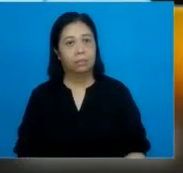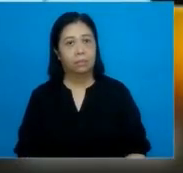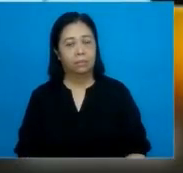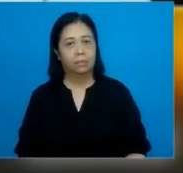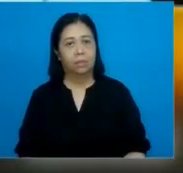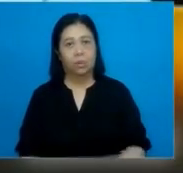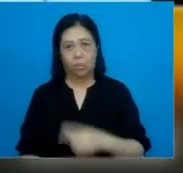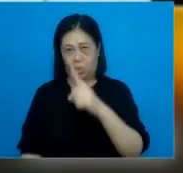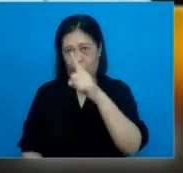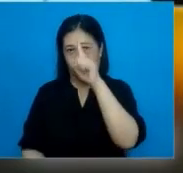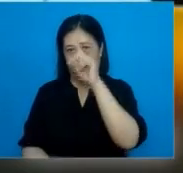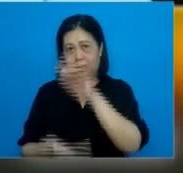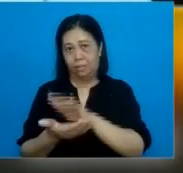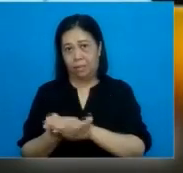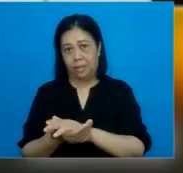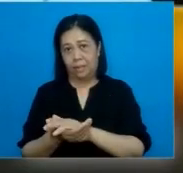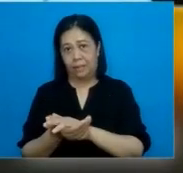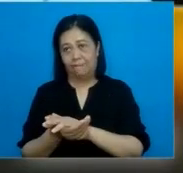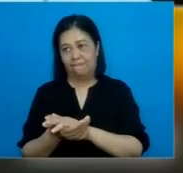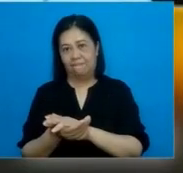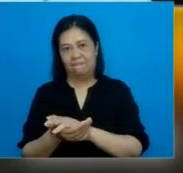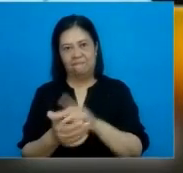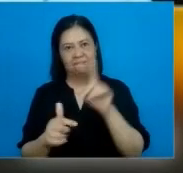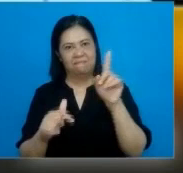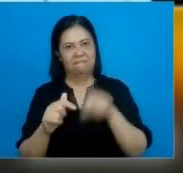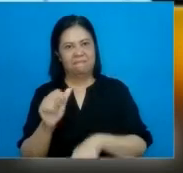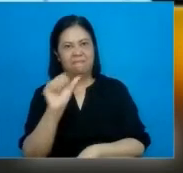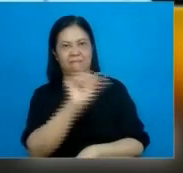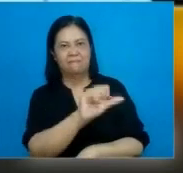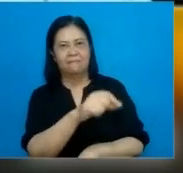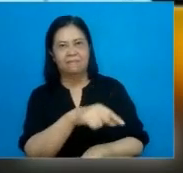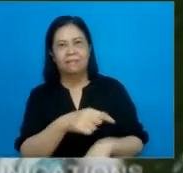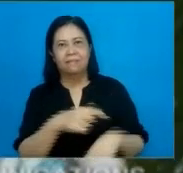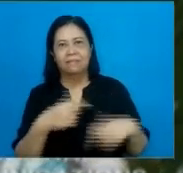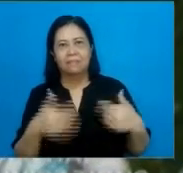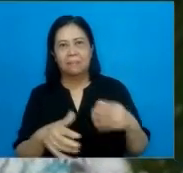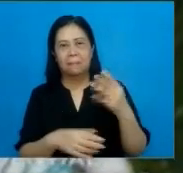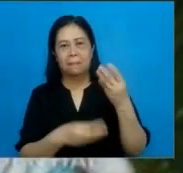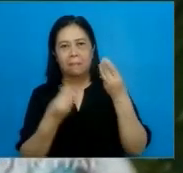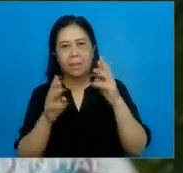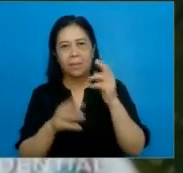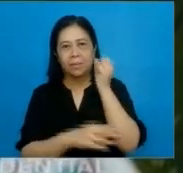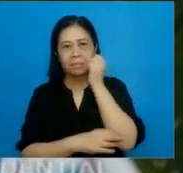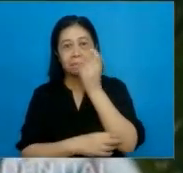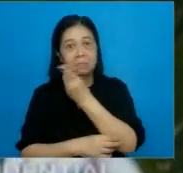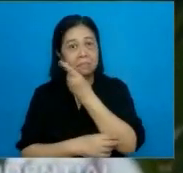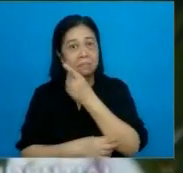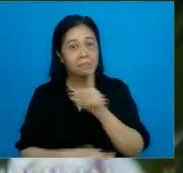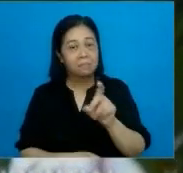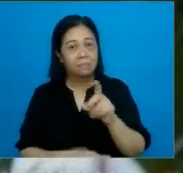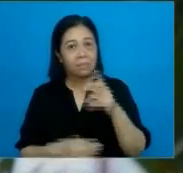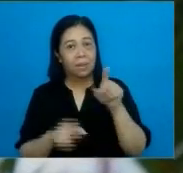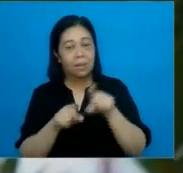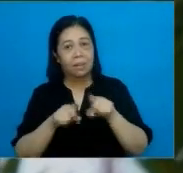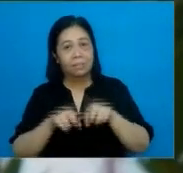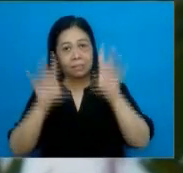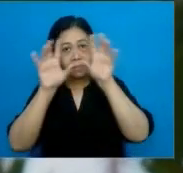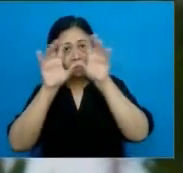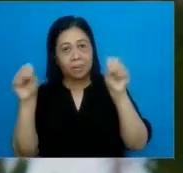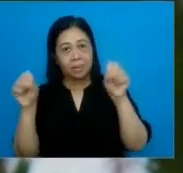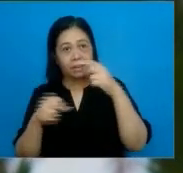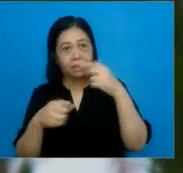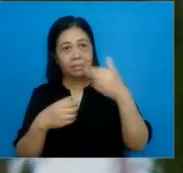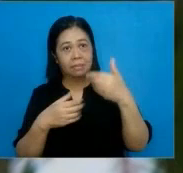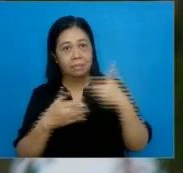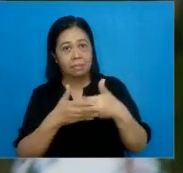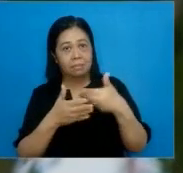na unbeatable si Mayor Sara Duterte sa pagkapangulo sa paparating na halalan?